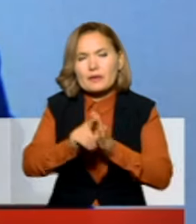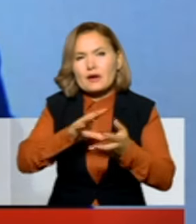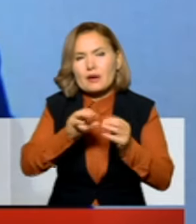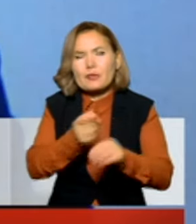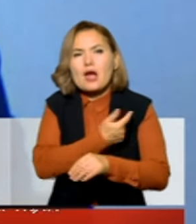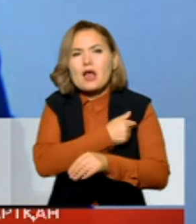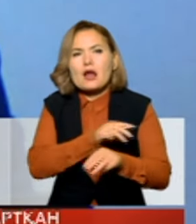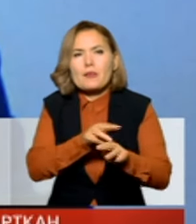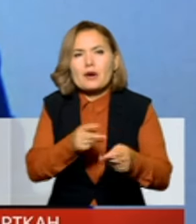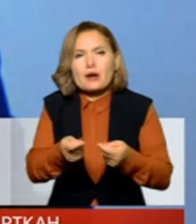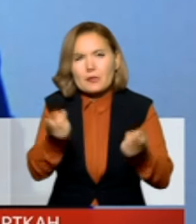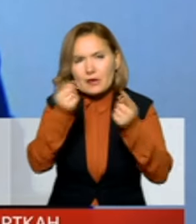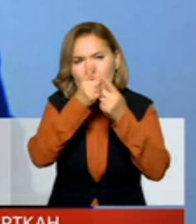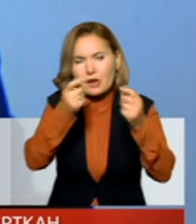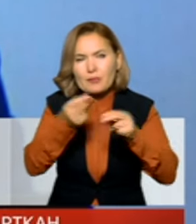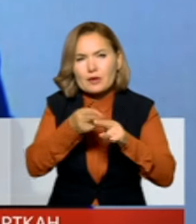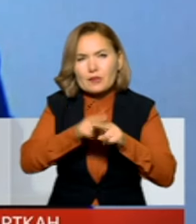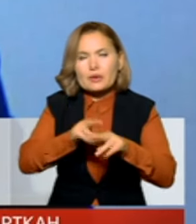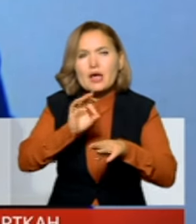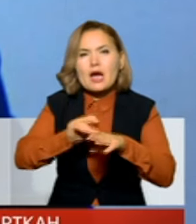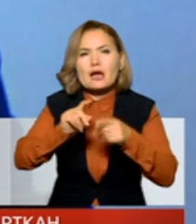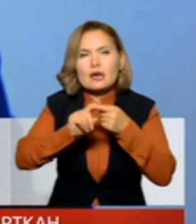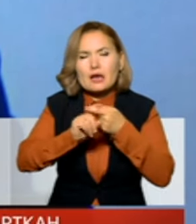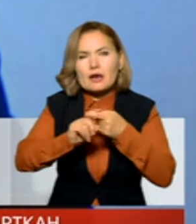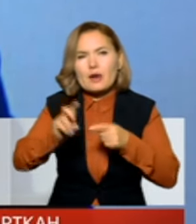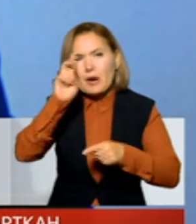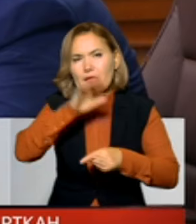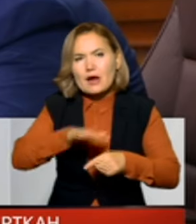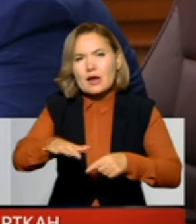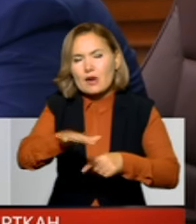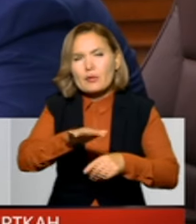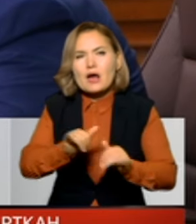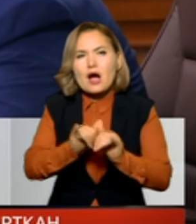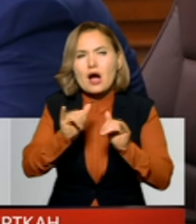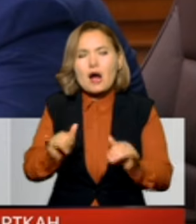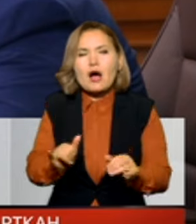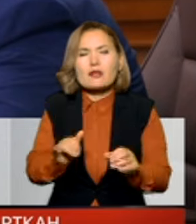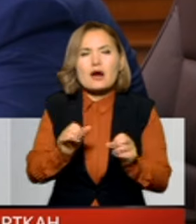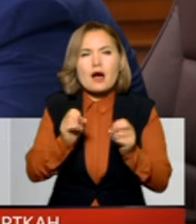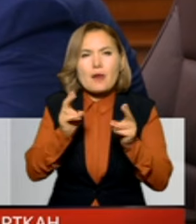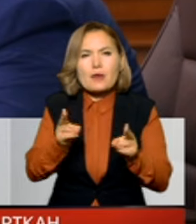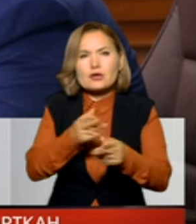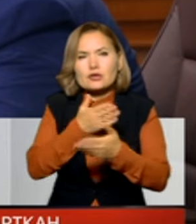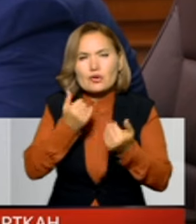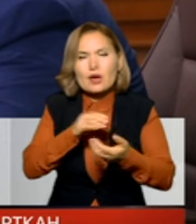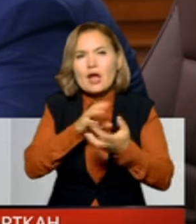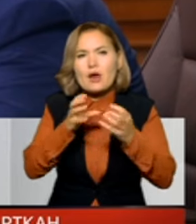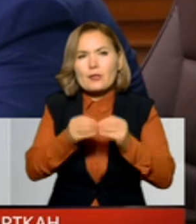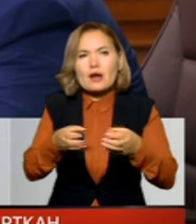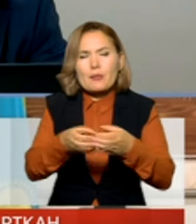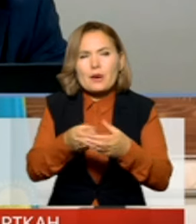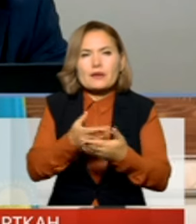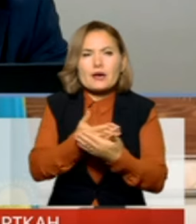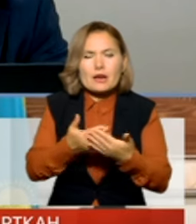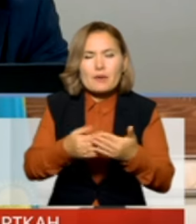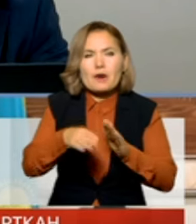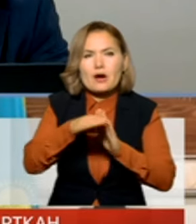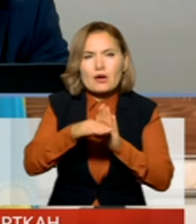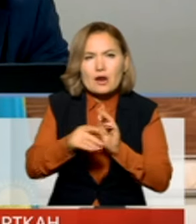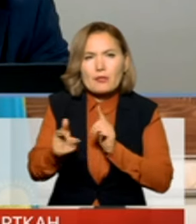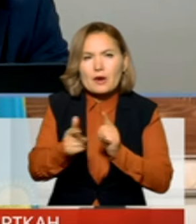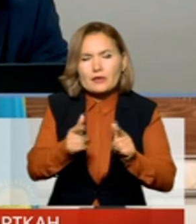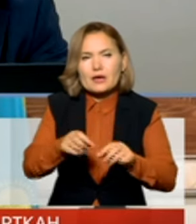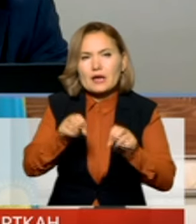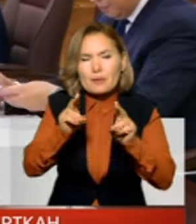Ал денсаулық сақтау министрлігінің мәліметінше, бұл індеттің ел аумағында таралу қаупі төмен. Десе де ведомство түрлі сценарийге дайын.